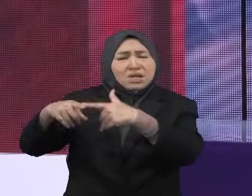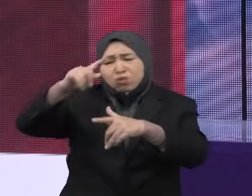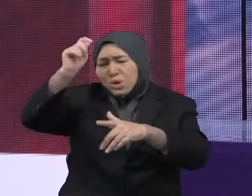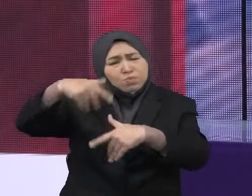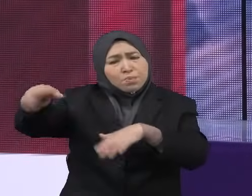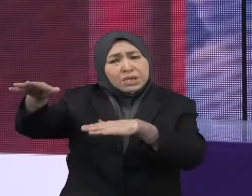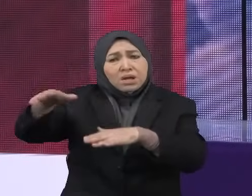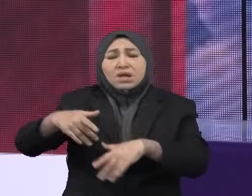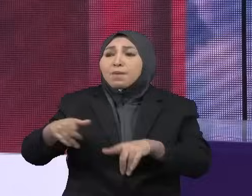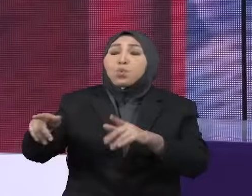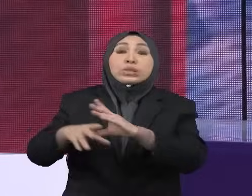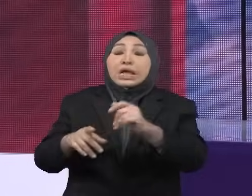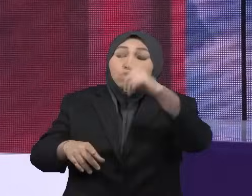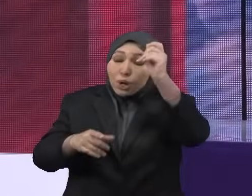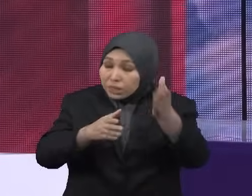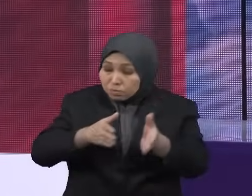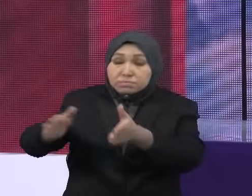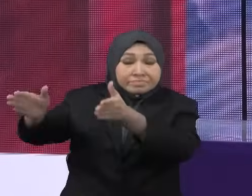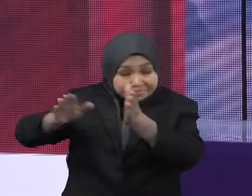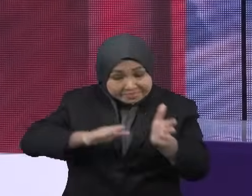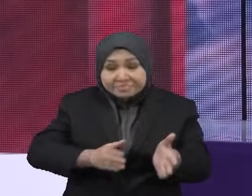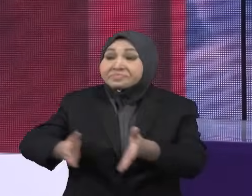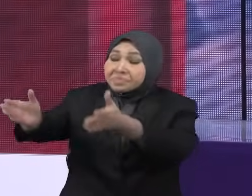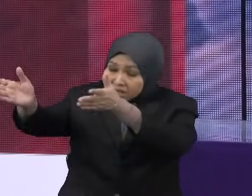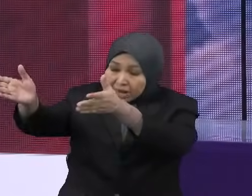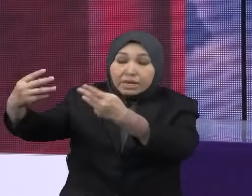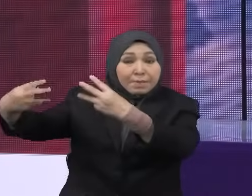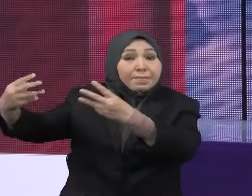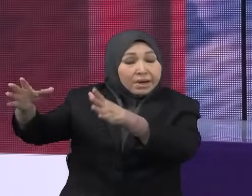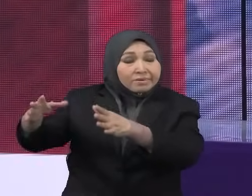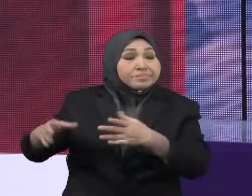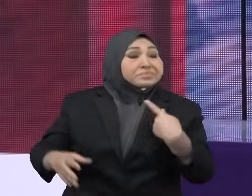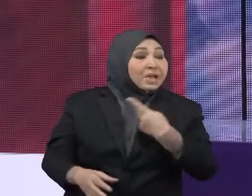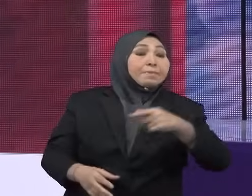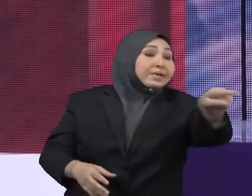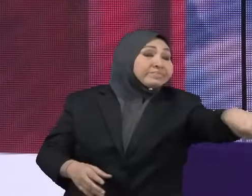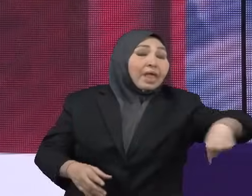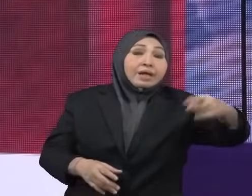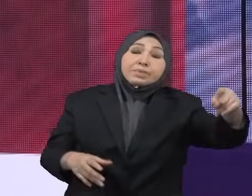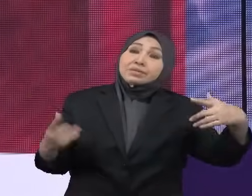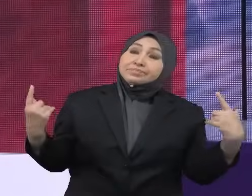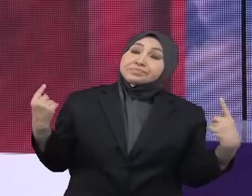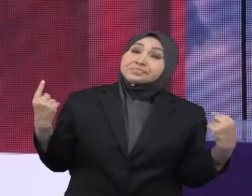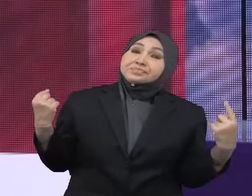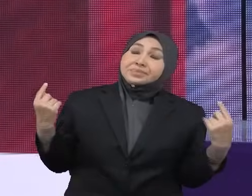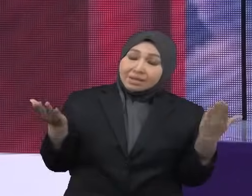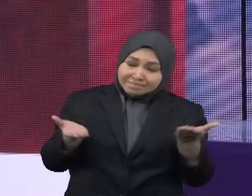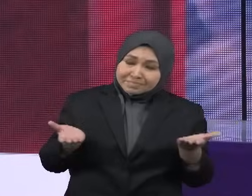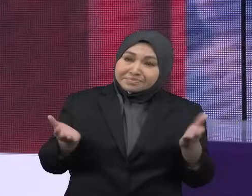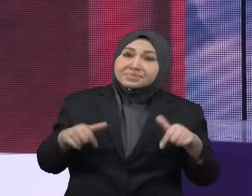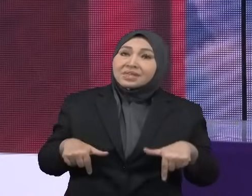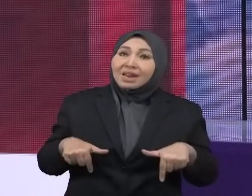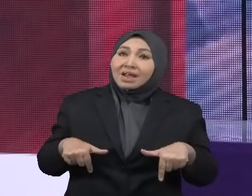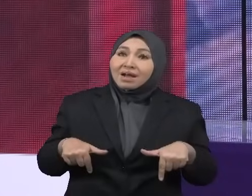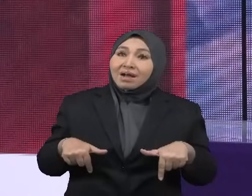wa rabbuk, kamu dan Tuhan kamu, dan pergilah berperang. Sesungguhnya kami ini hahuna qa'idin. Ya,